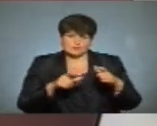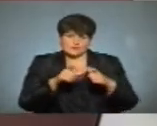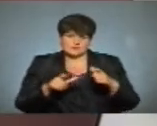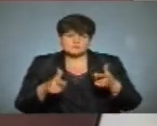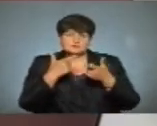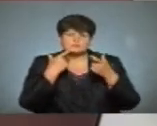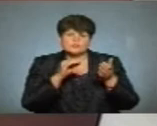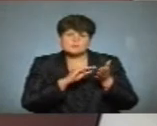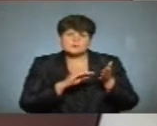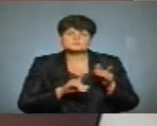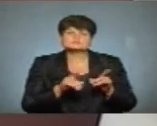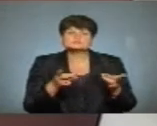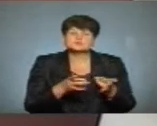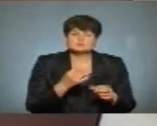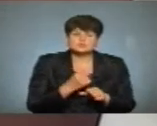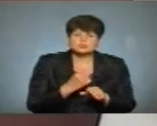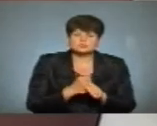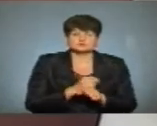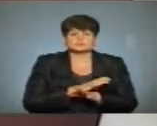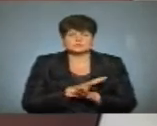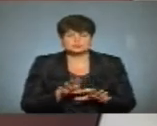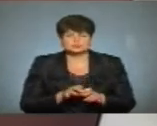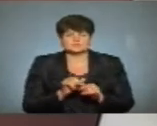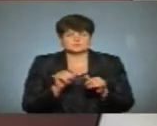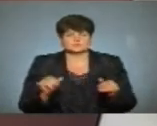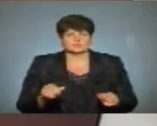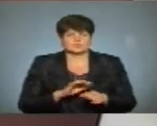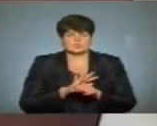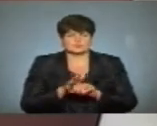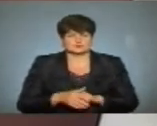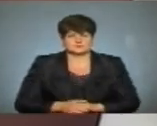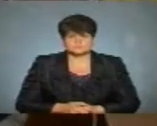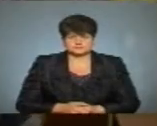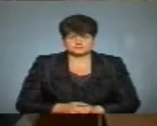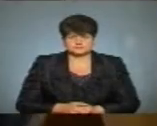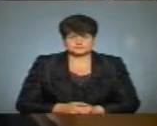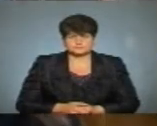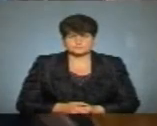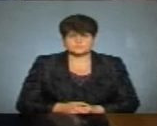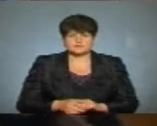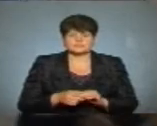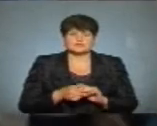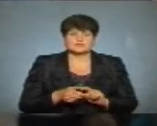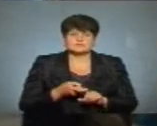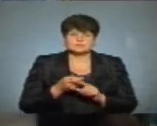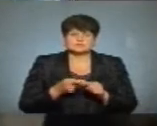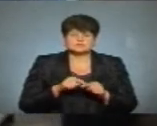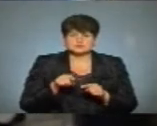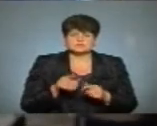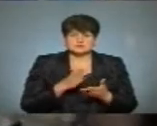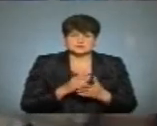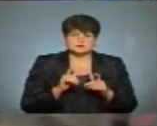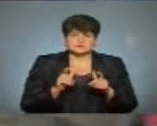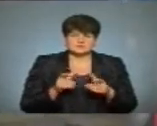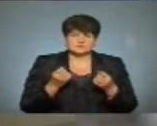інформацією, що потрібно робити для запобігання поширенню коронавірусу. У зв'язку з тим, що діє карантин, як ви знаєте, ми проводимо